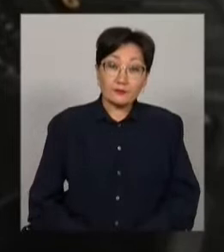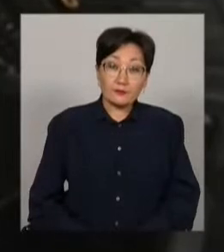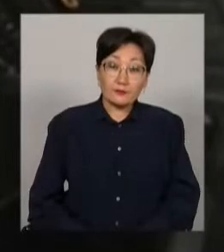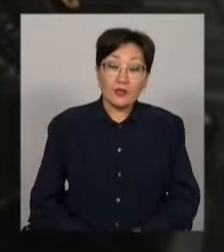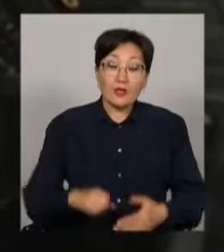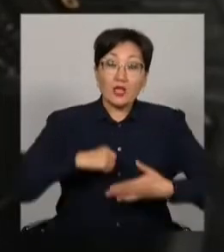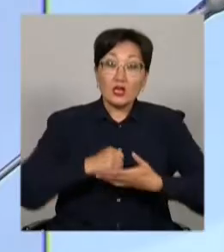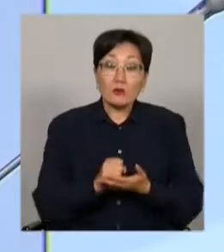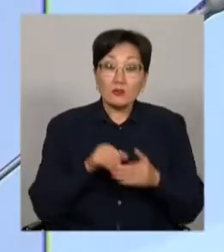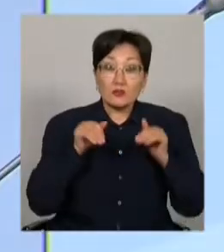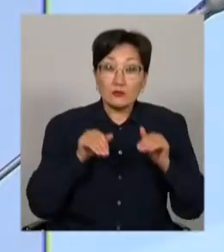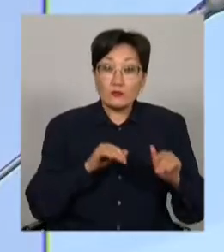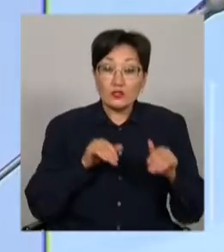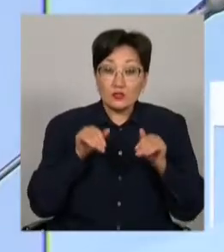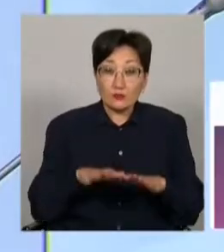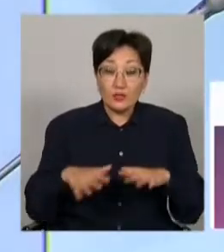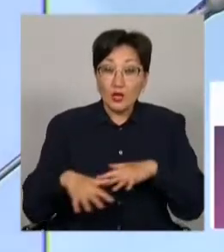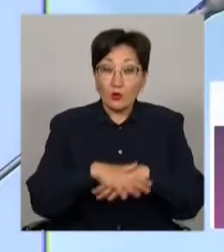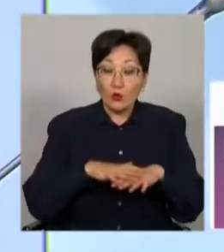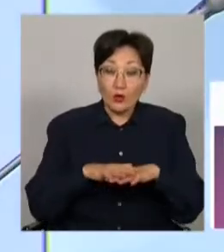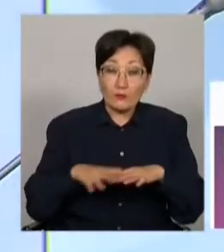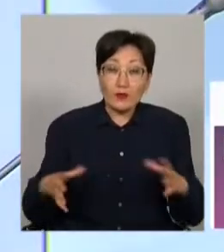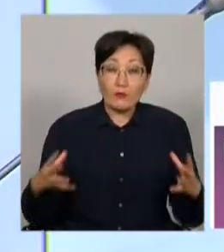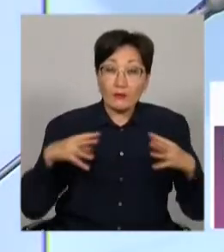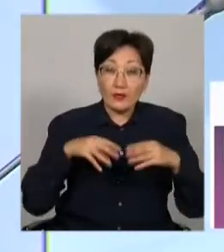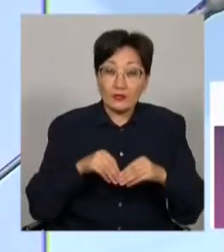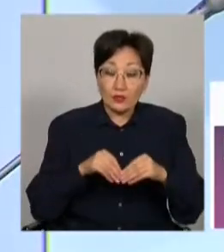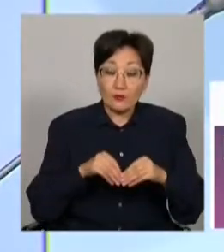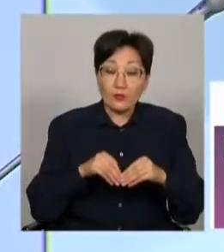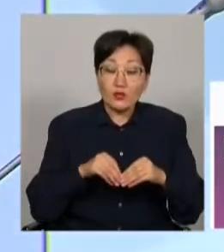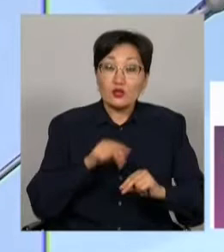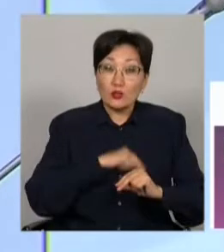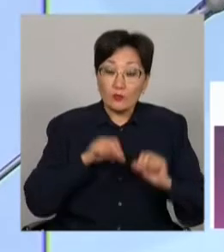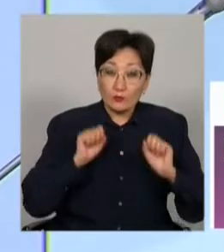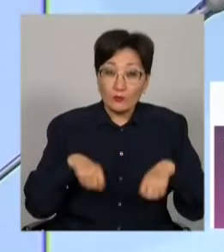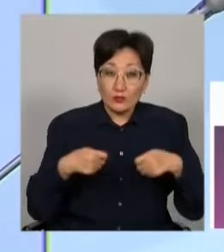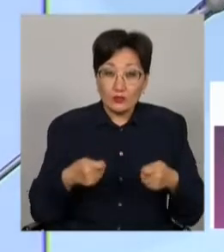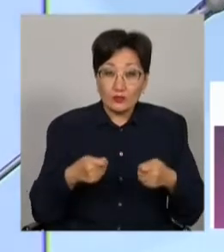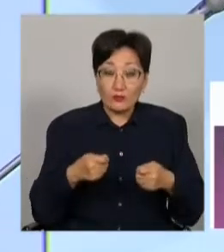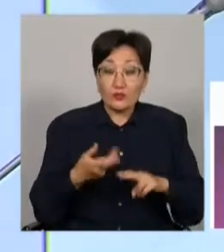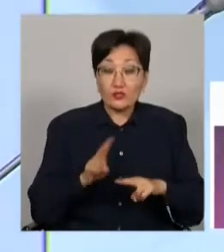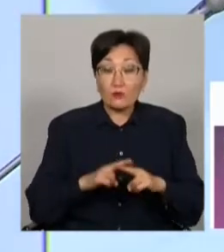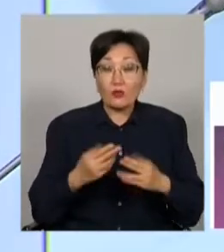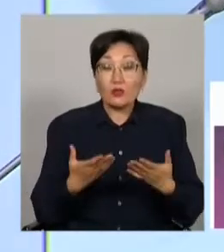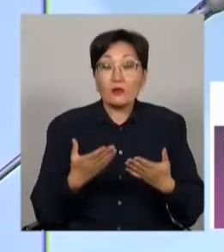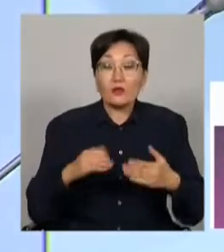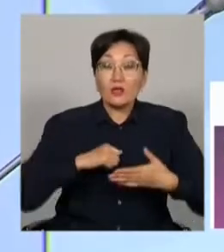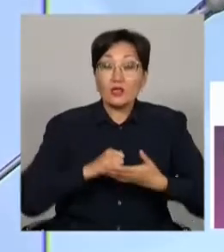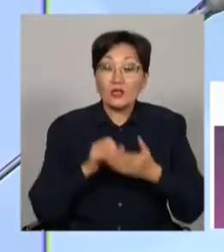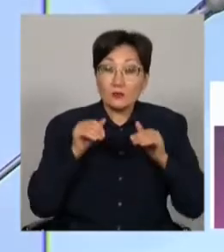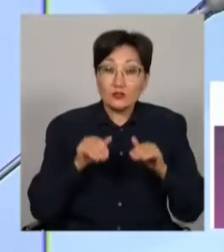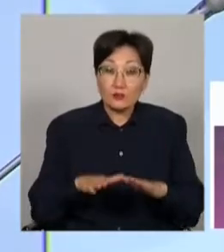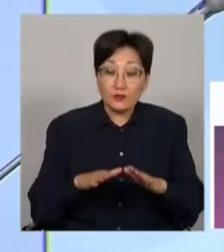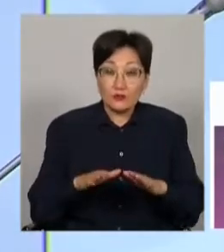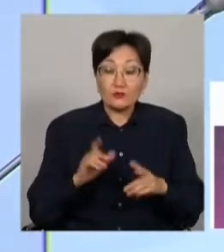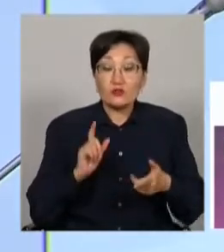Қабылданған шешімнің өзі бүкіл қоғамның бәрінің басын біріктіруге мүмкіндік жасады деп айтсам да артық емес қой деп ойлаймын. Сондықтан осында мына қабылданған шешімдердің бәрі сөз